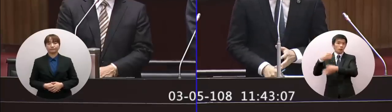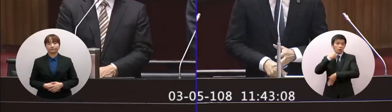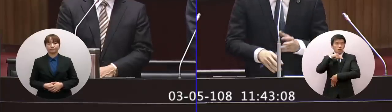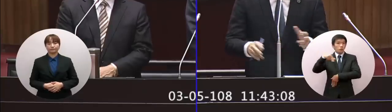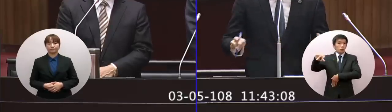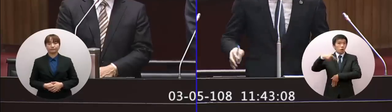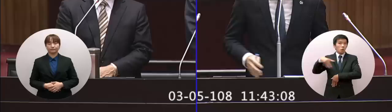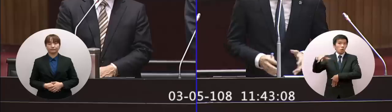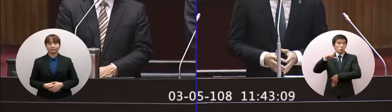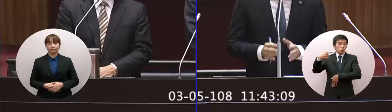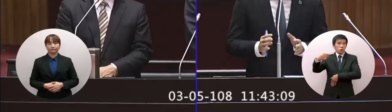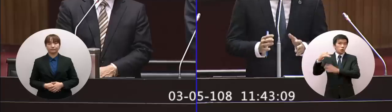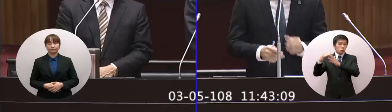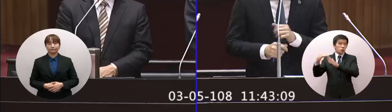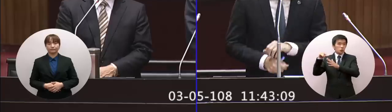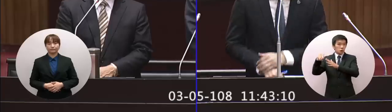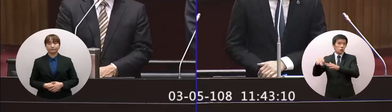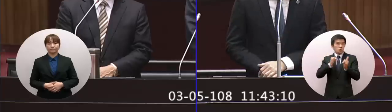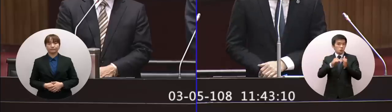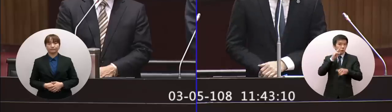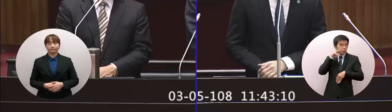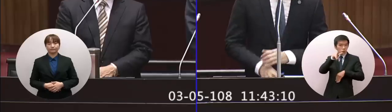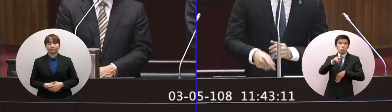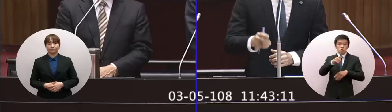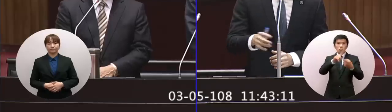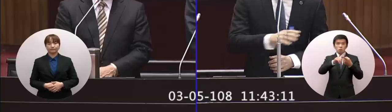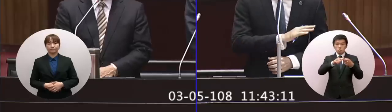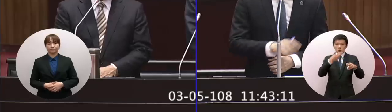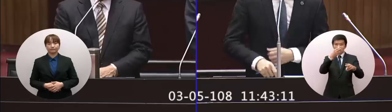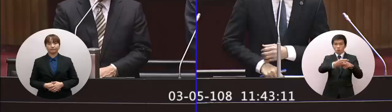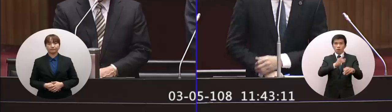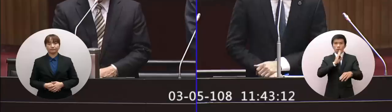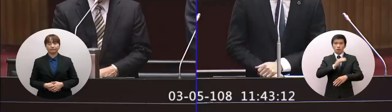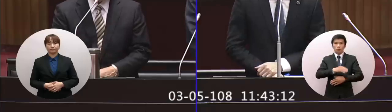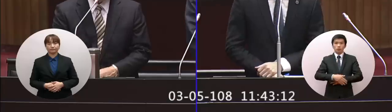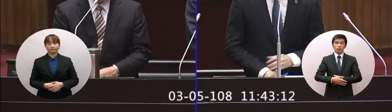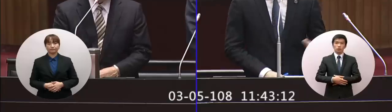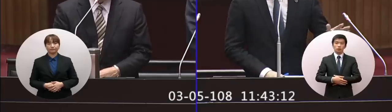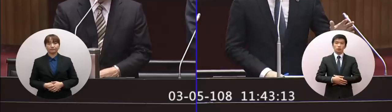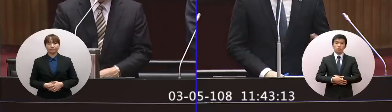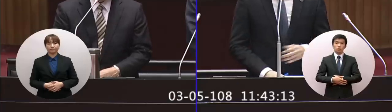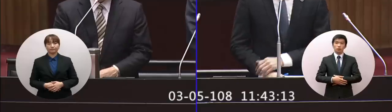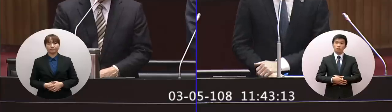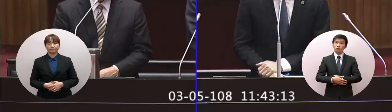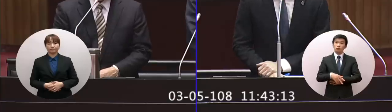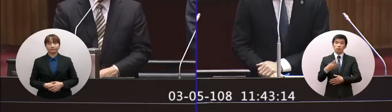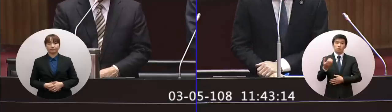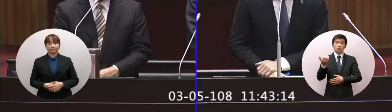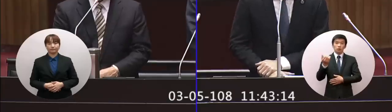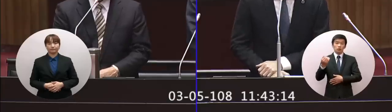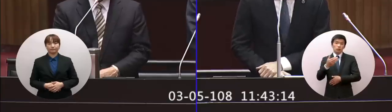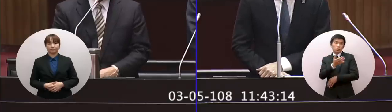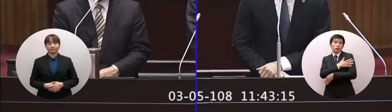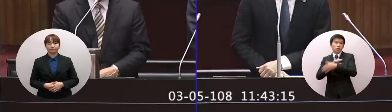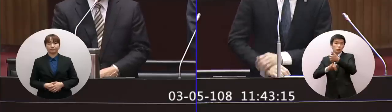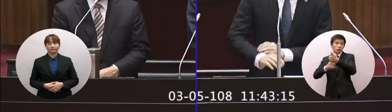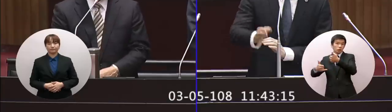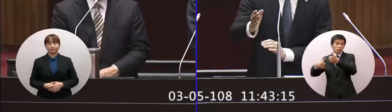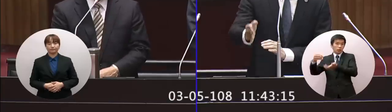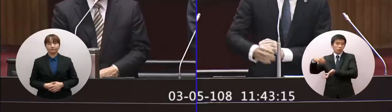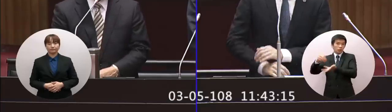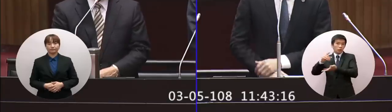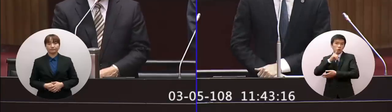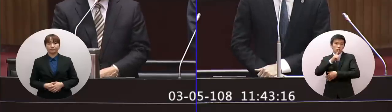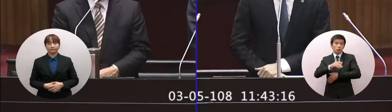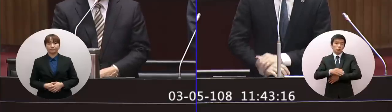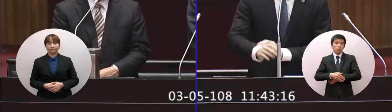战的这个咱的民众吼，拢会足肯定的。所以讲，其实头拄啊，较头前吼，这个单位员你讲的时阵，有讲到讲，